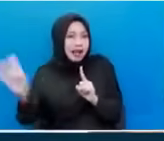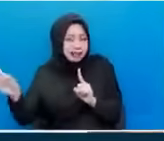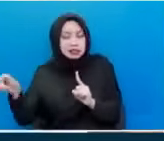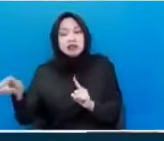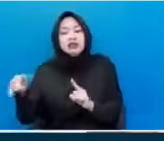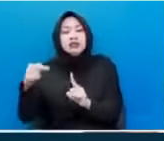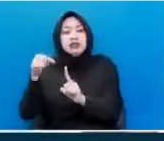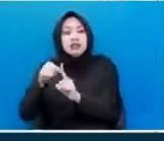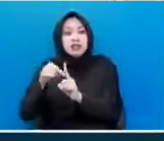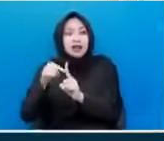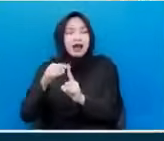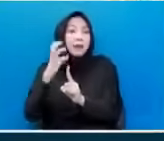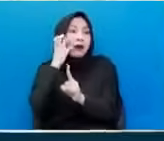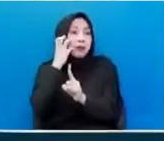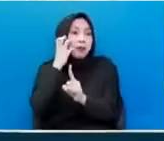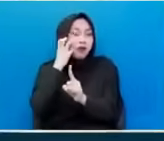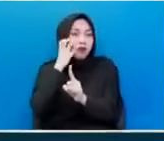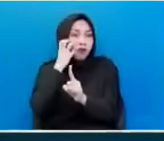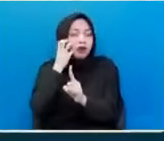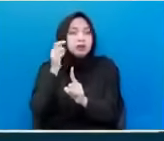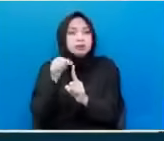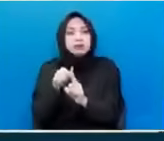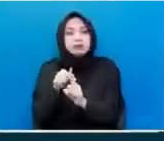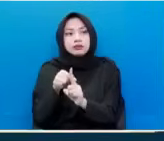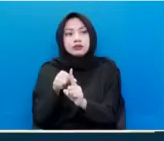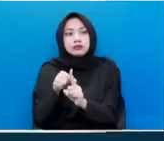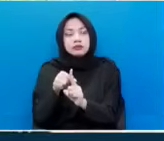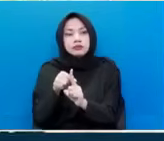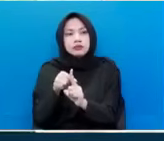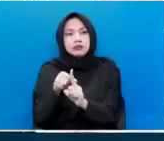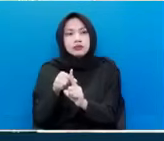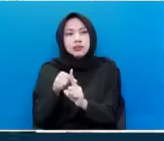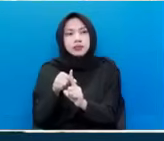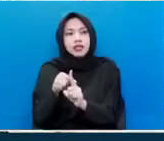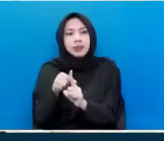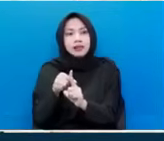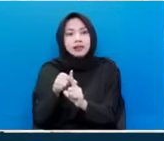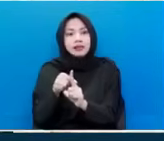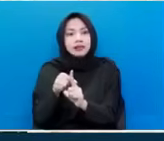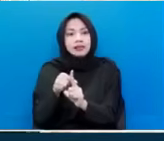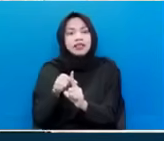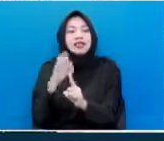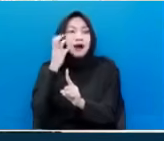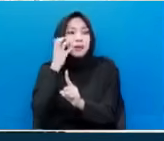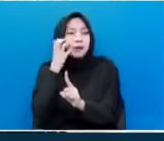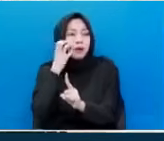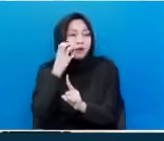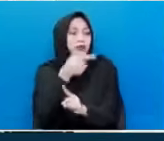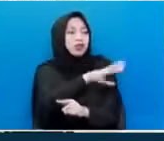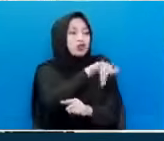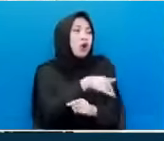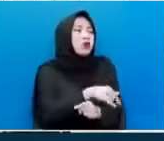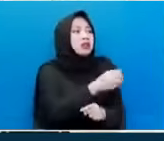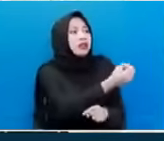presiden terpilih Pak Prabowo tanpa harus kemudian ee apa-apa ee terlebih dahulu menunggu izin Pak Jokowi